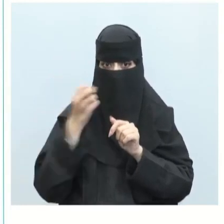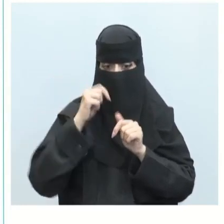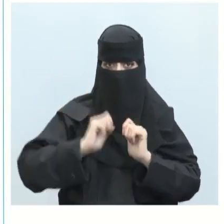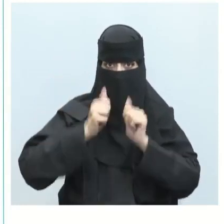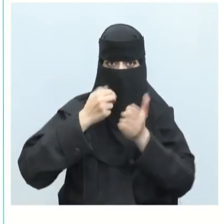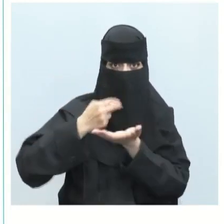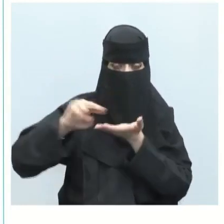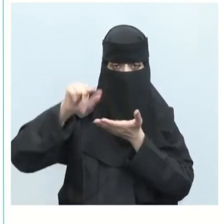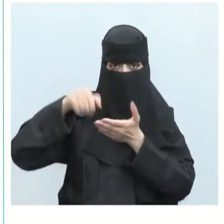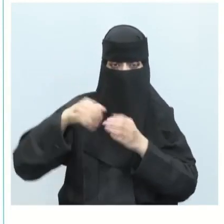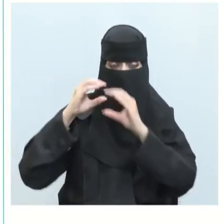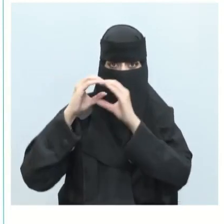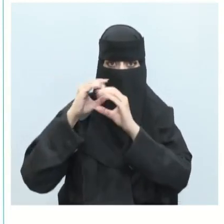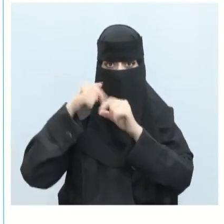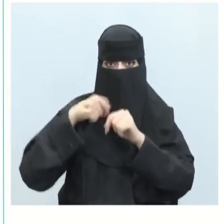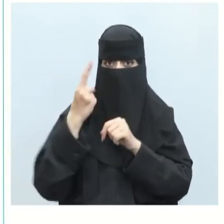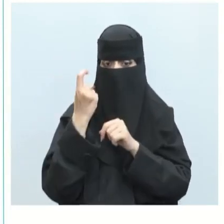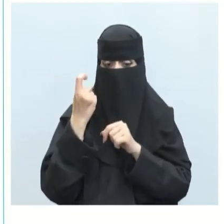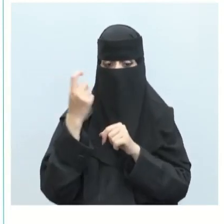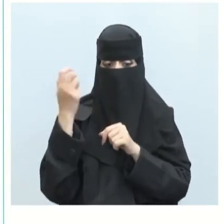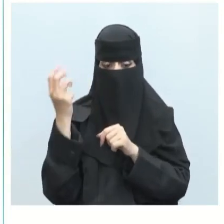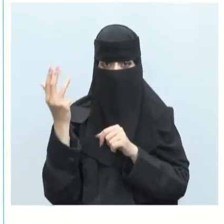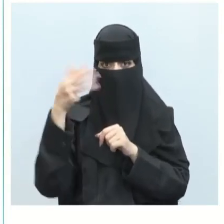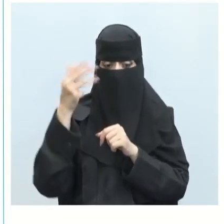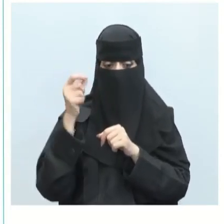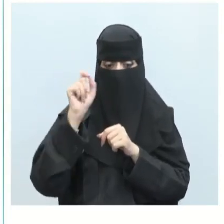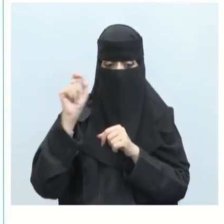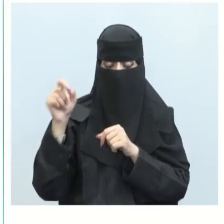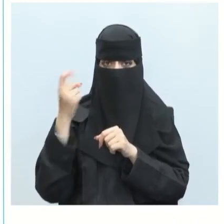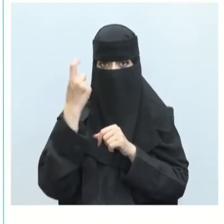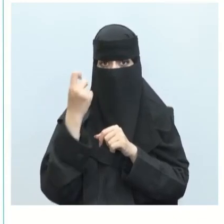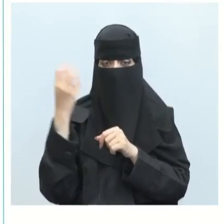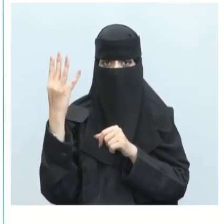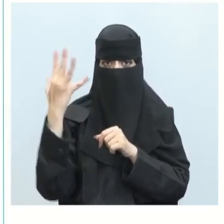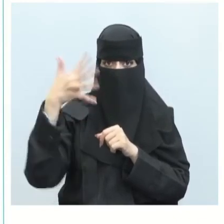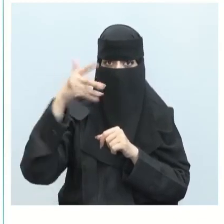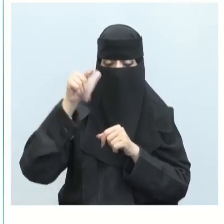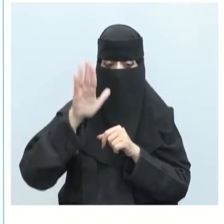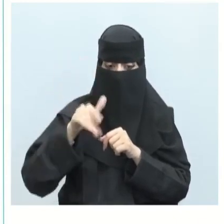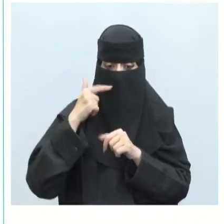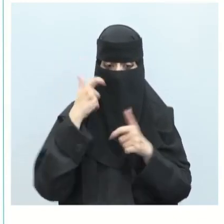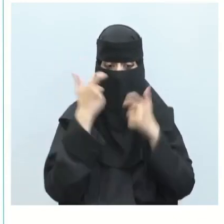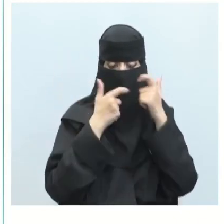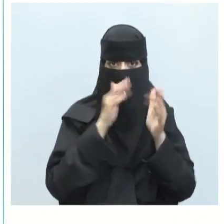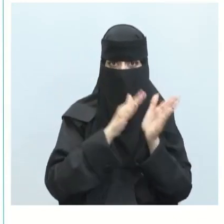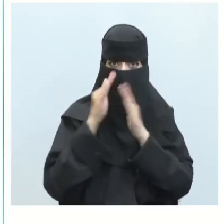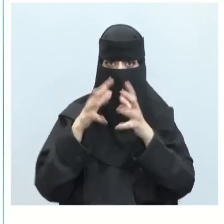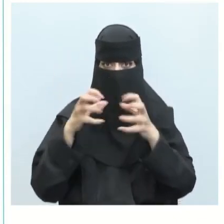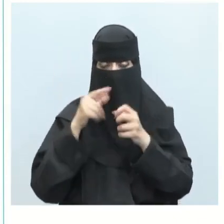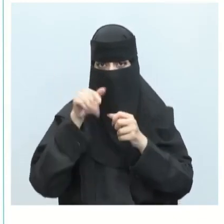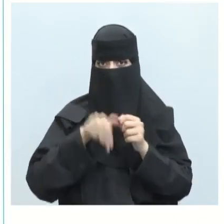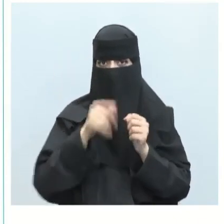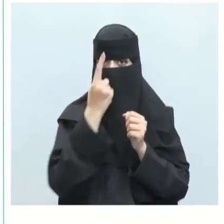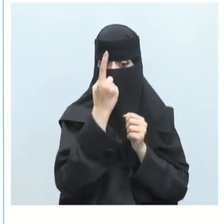بارسال هذه الحزمه 19900 1554 ايضا نشاهد هنا في تفاصيل هذه